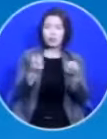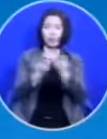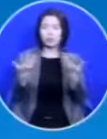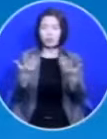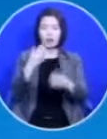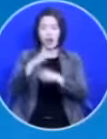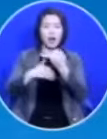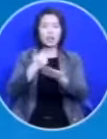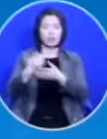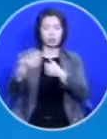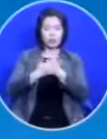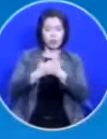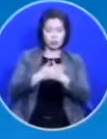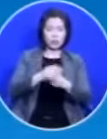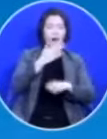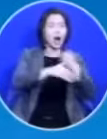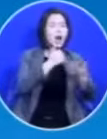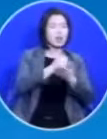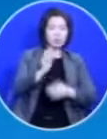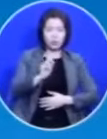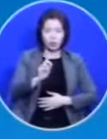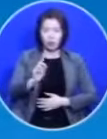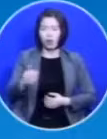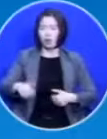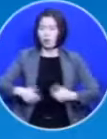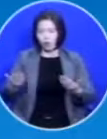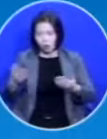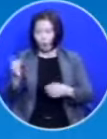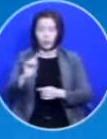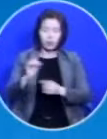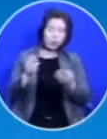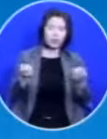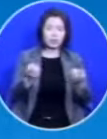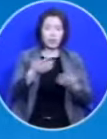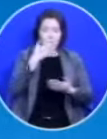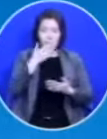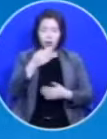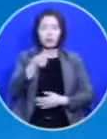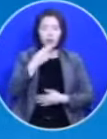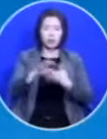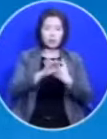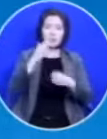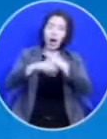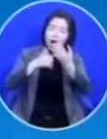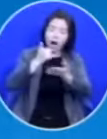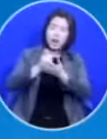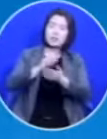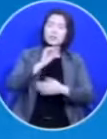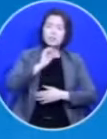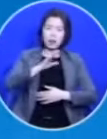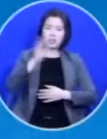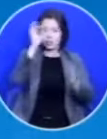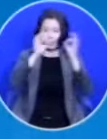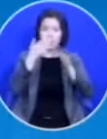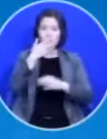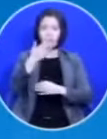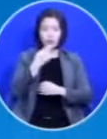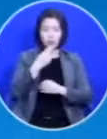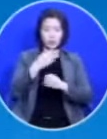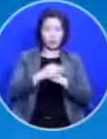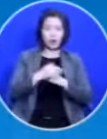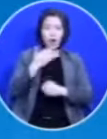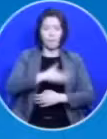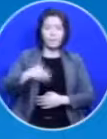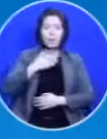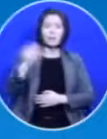하나님 도와주세요 하나님 이거 어떻게 하지요 먹을게 없으면 하나님밖에 찾을 데가 없어 몸이